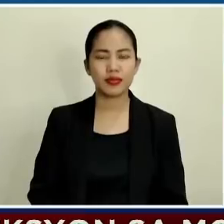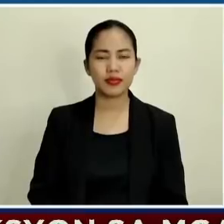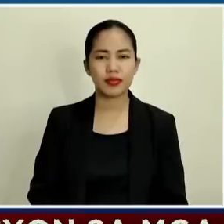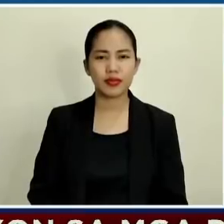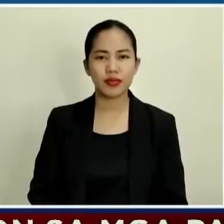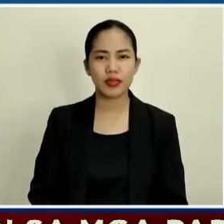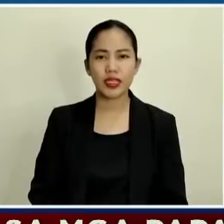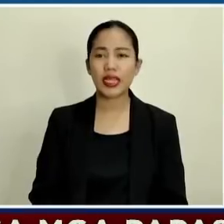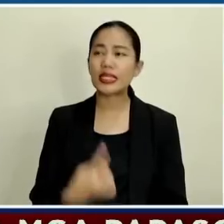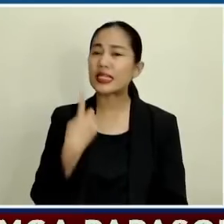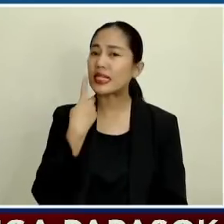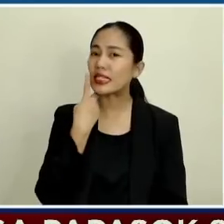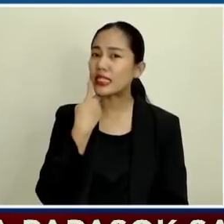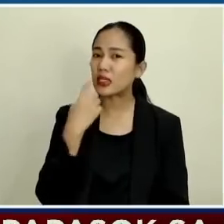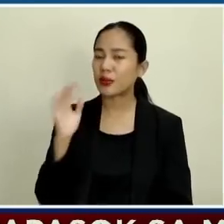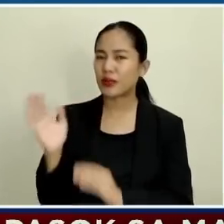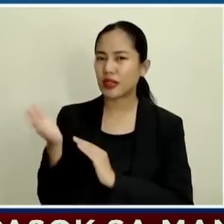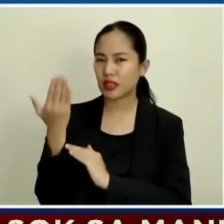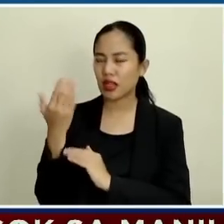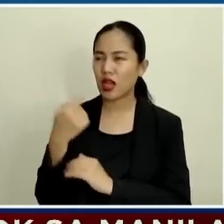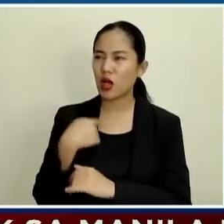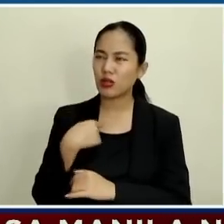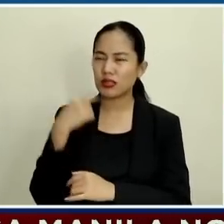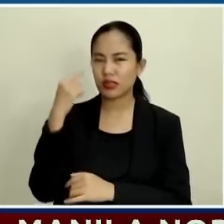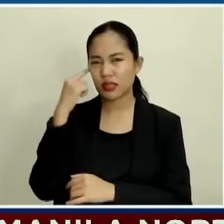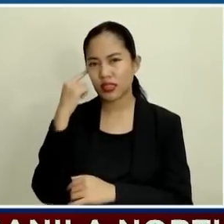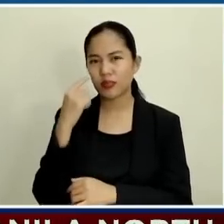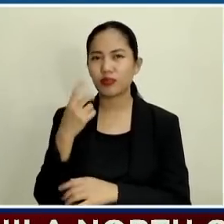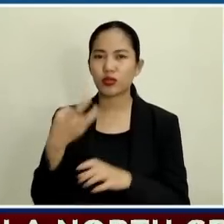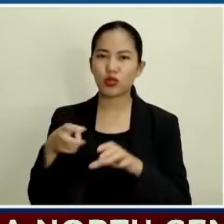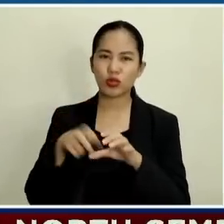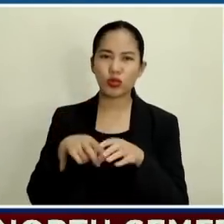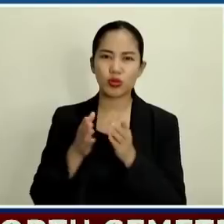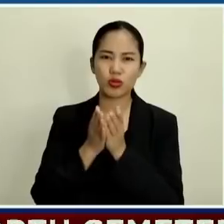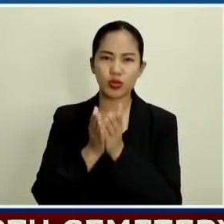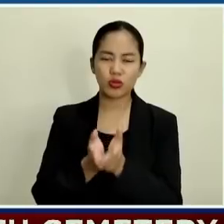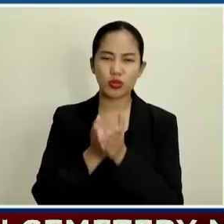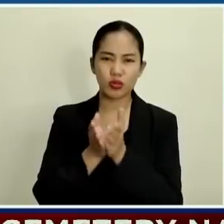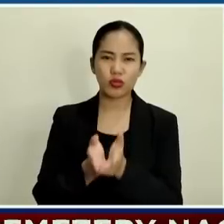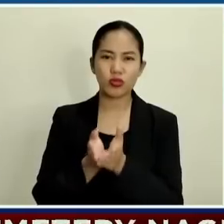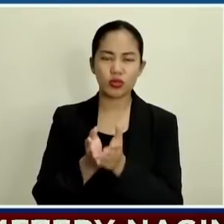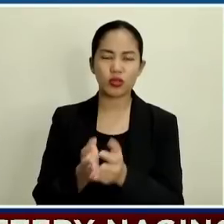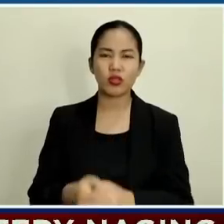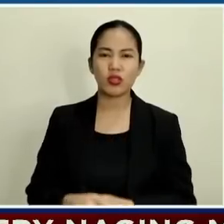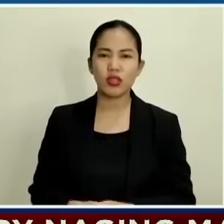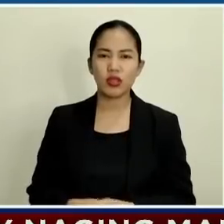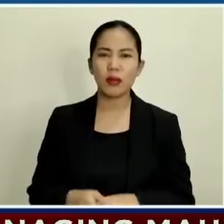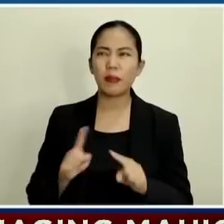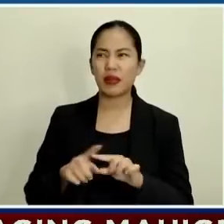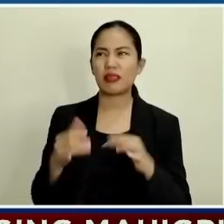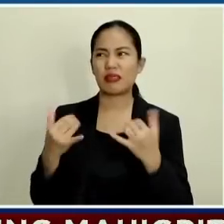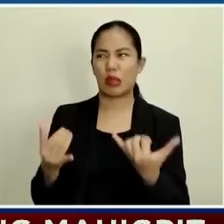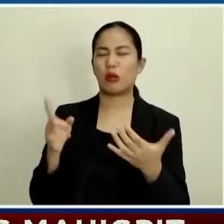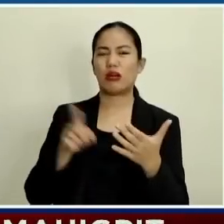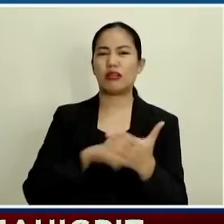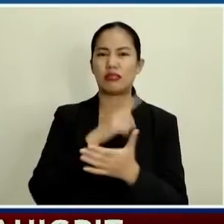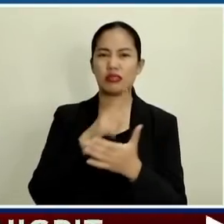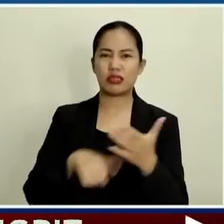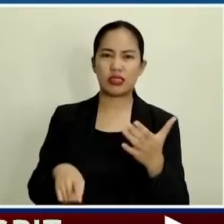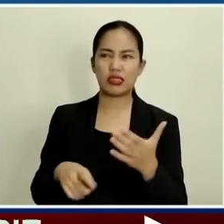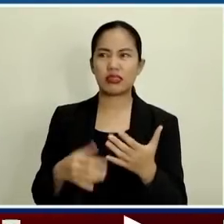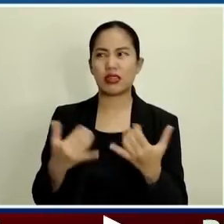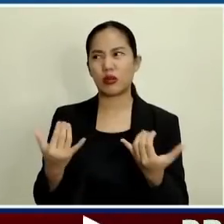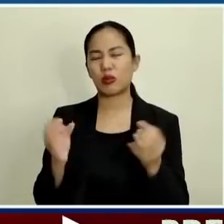Kanina lang po umaga dahil sabi ko pag-akyat kami ng barko may libreng kain naman yun. Ngayon kung nakansil pa, paano wala kami